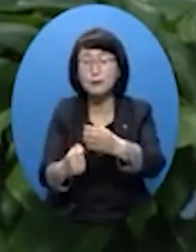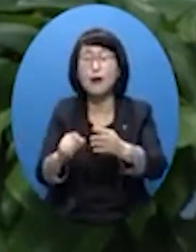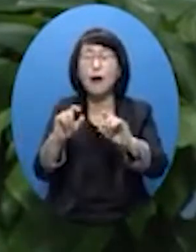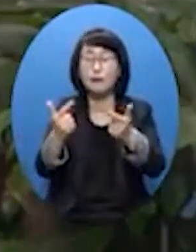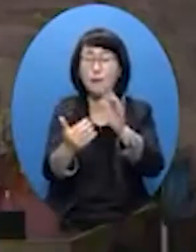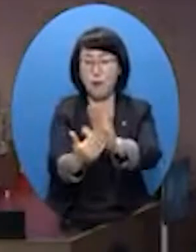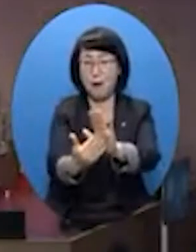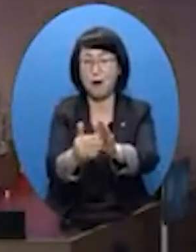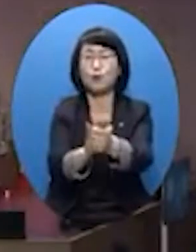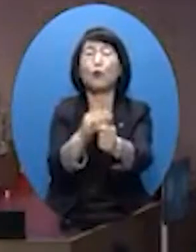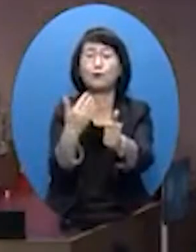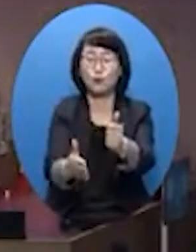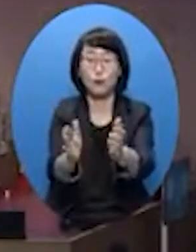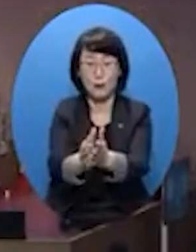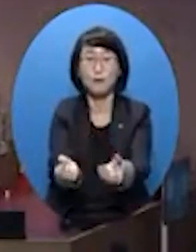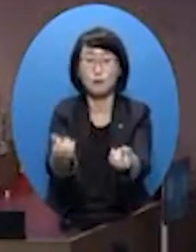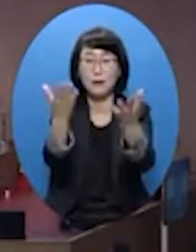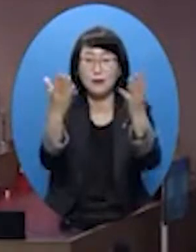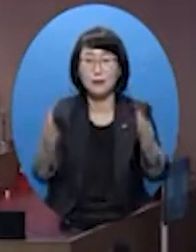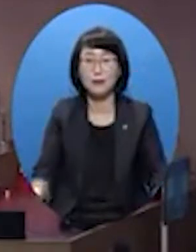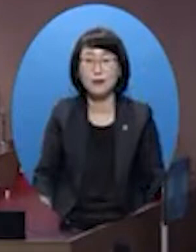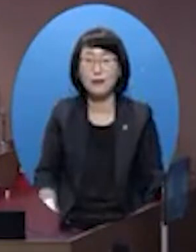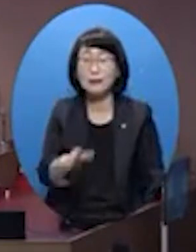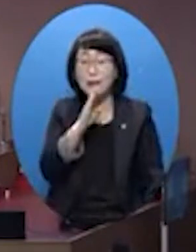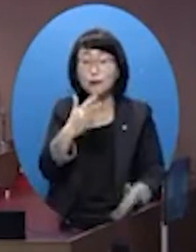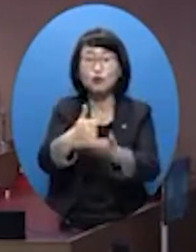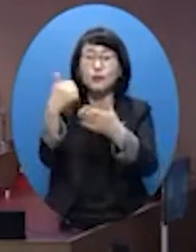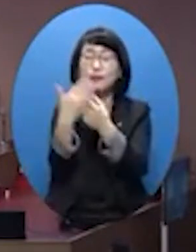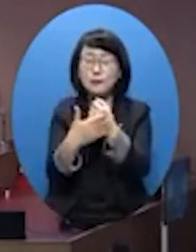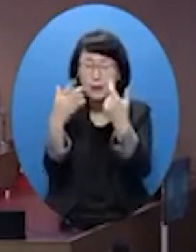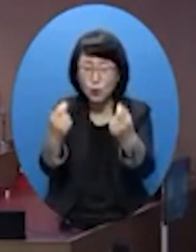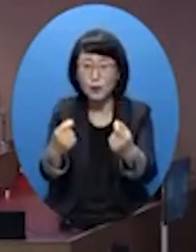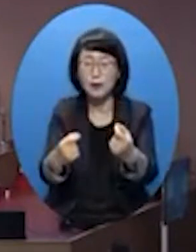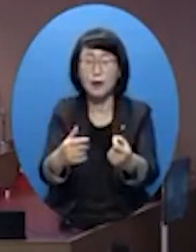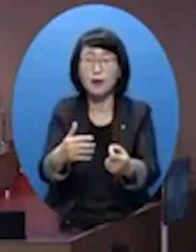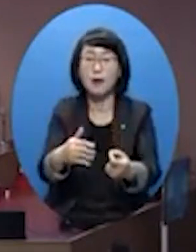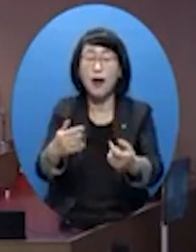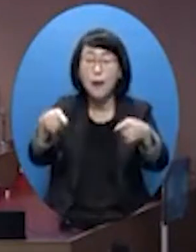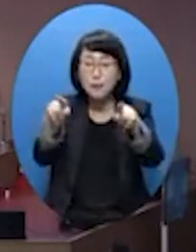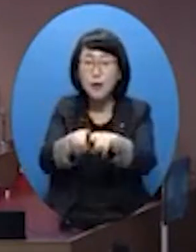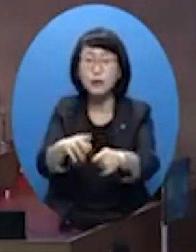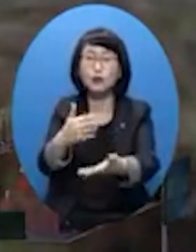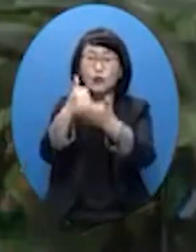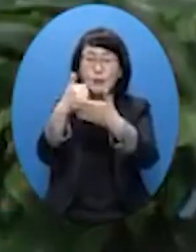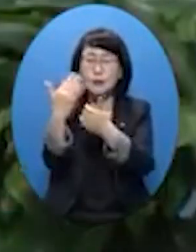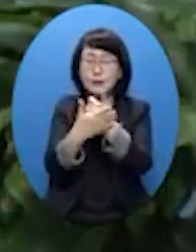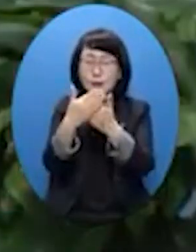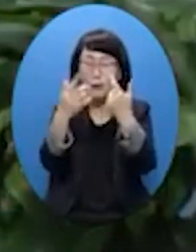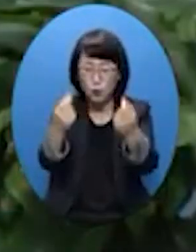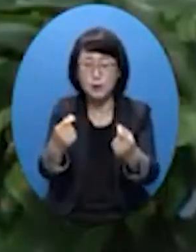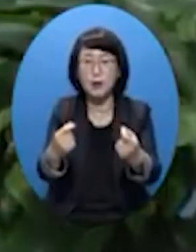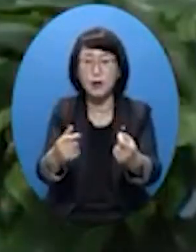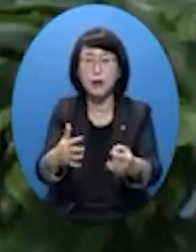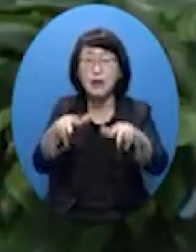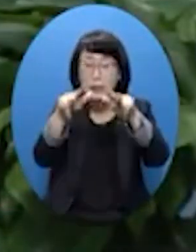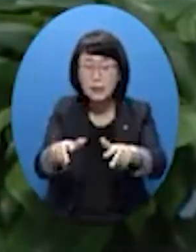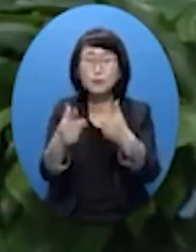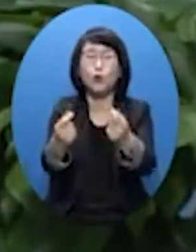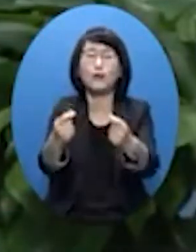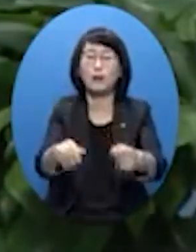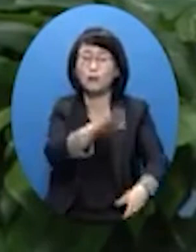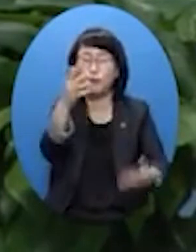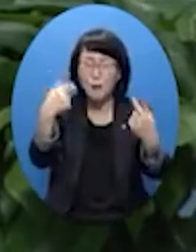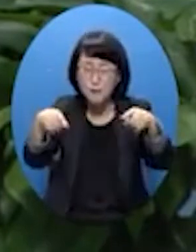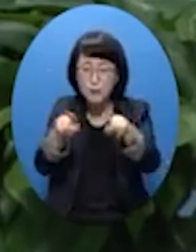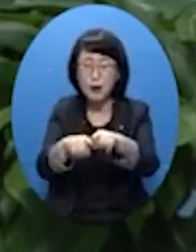주신 것입니다 할렐루야 그것이 주님의 은혜입니다 이것이 우리 앉게 하신 죄 안에 것입니다 지금도 주님이 우리